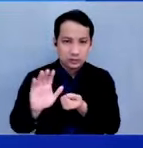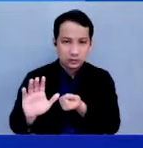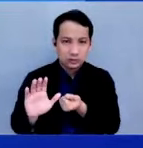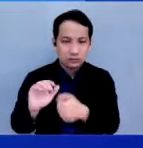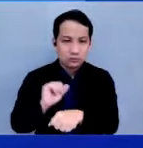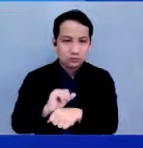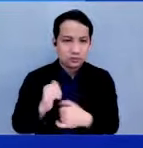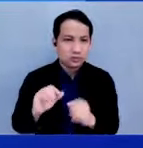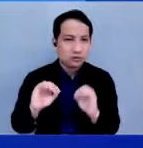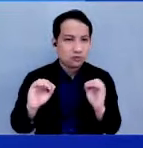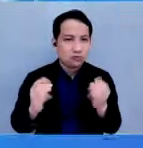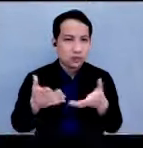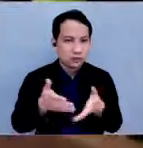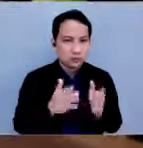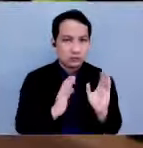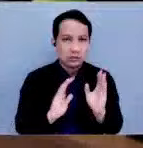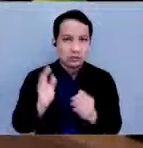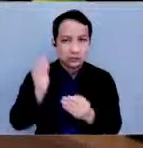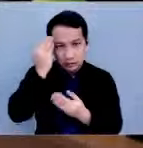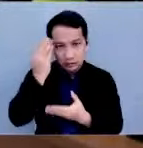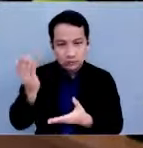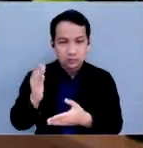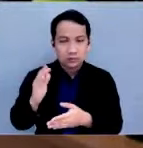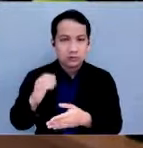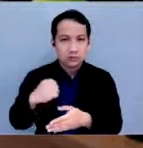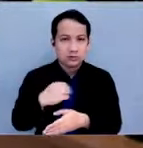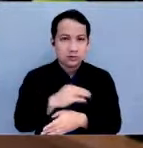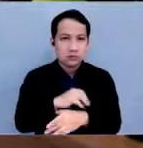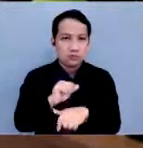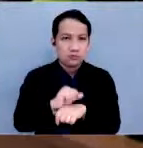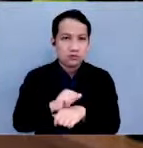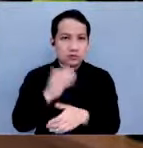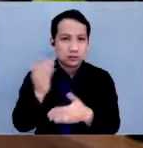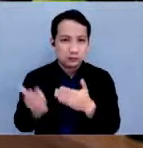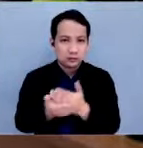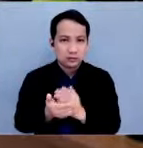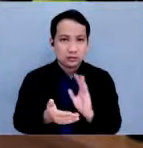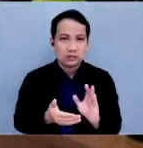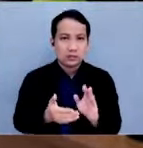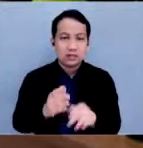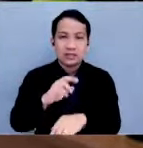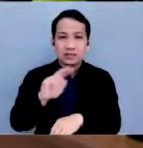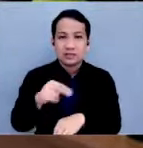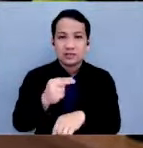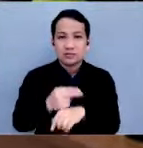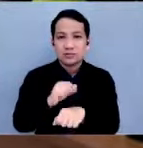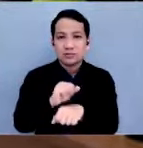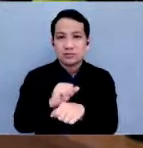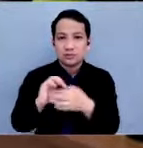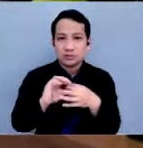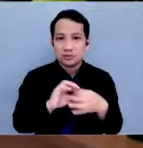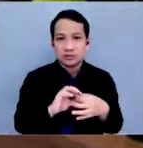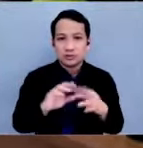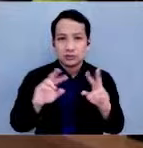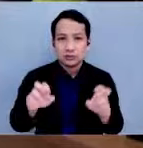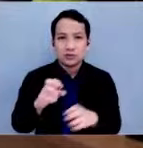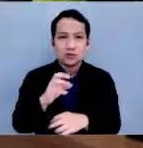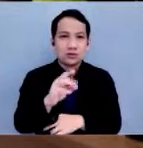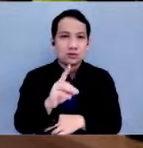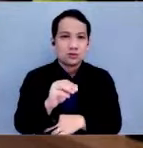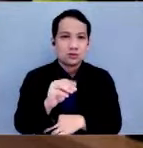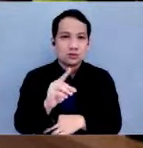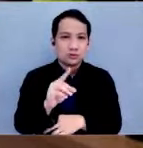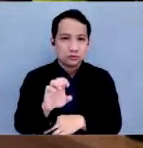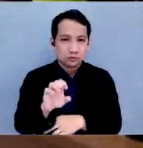walang pahintulot ng empleyado. Ay maaaring makasuhan sa National Labor Relations Commission o sa Department of Labor and